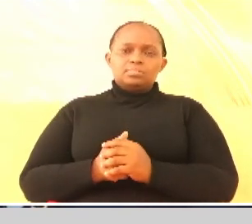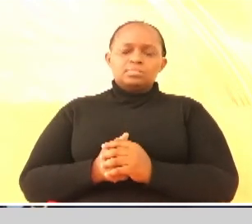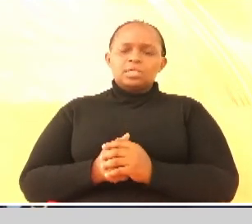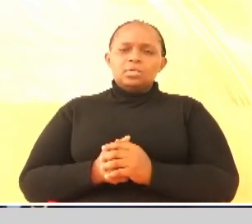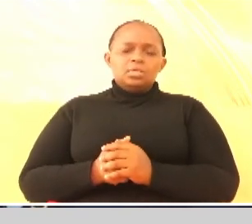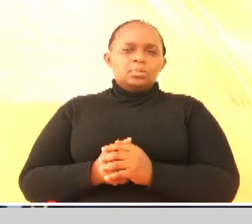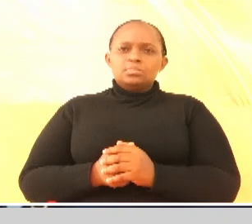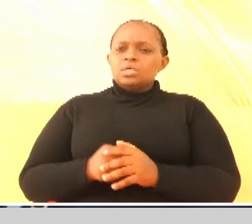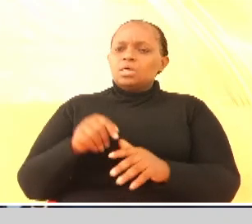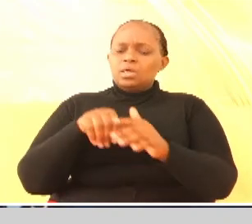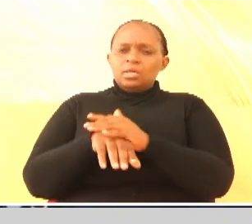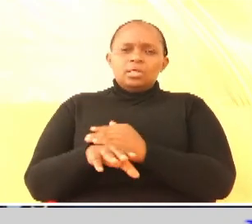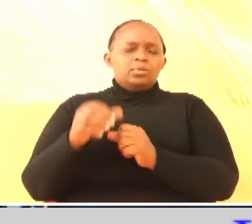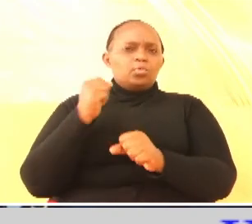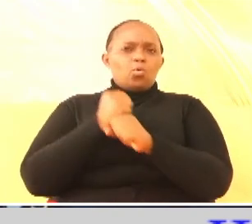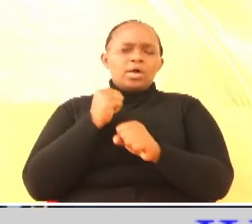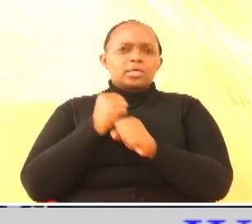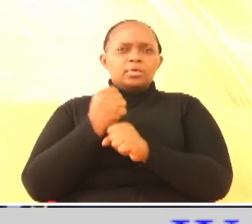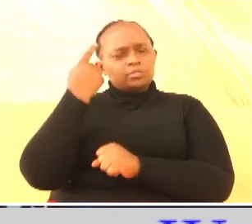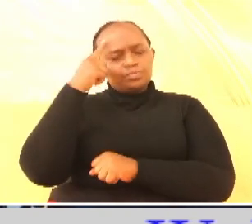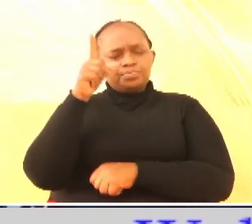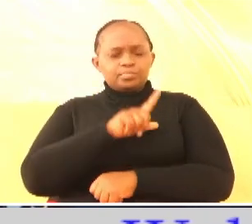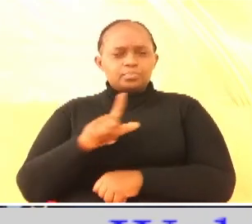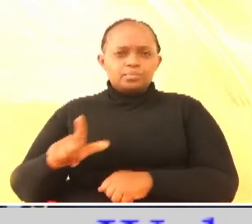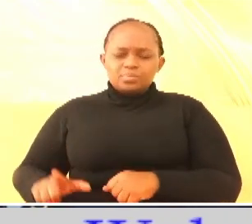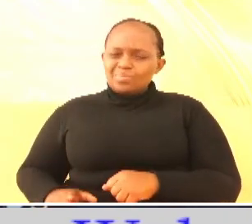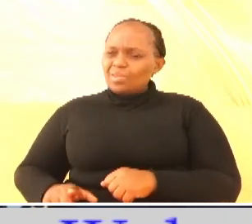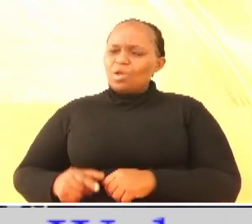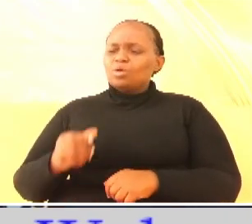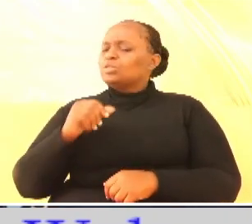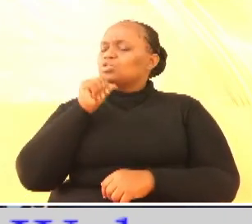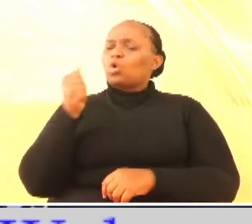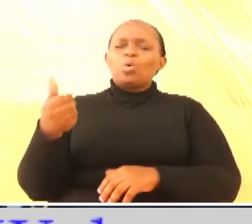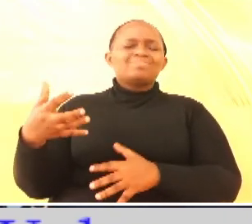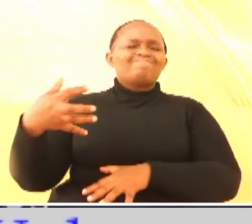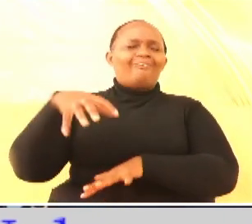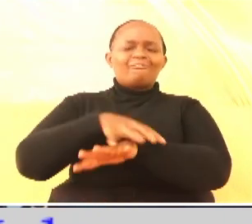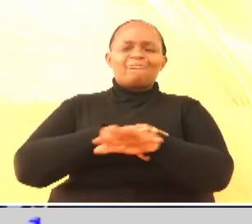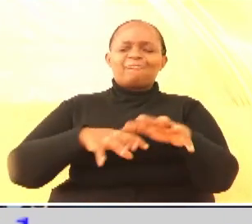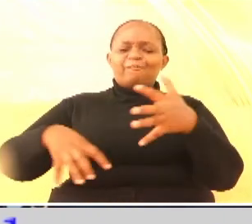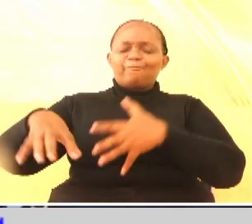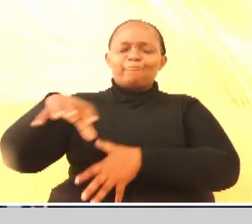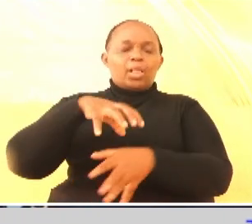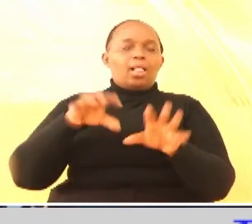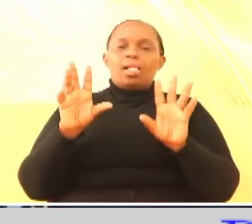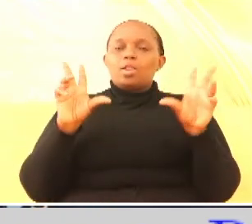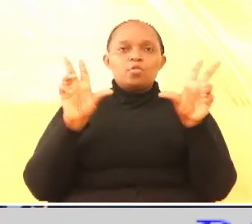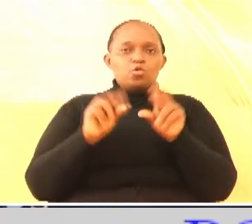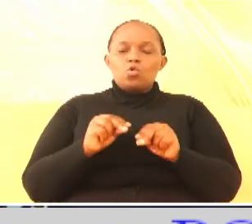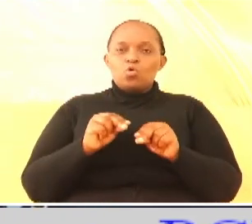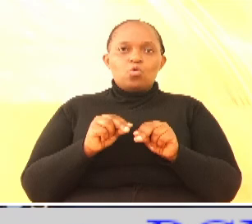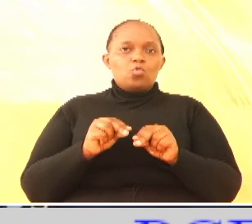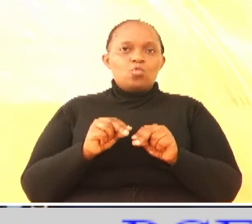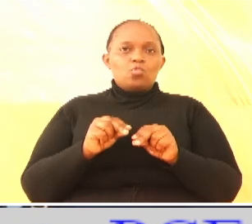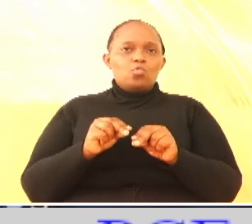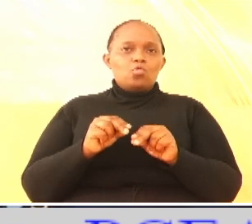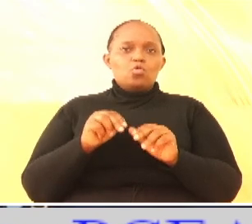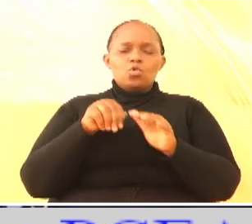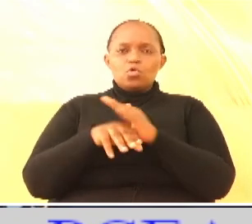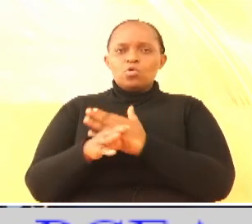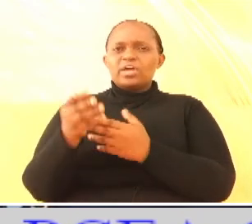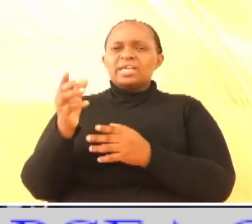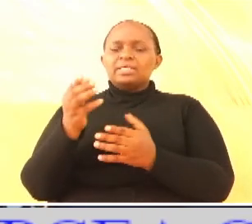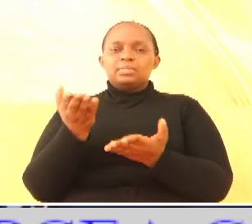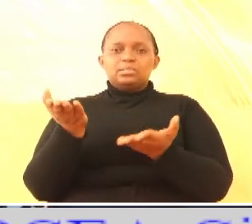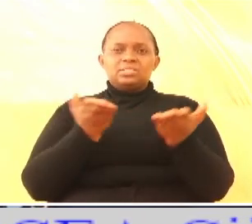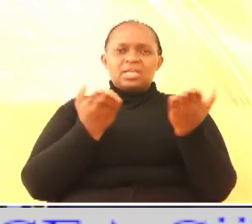utakatifu tunapofanya kazi ya Bwana, wacha changanya changanya, Yesu hapendi changanya. Katika hali ya huduma tumuige